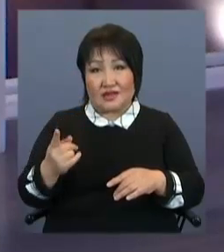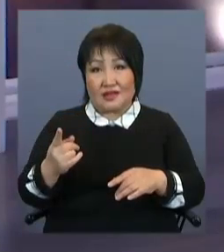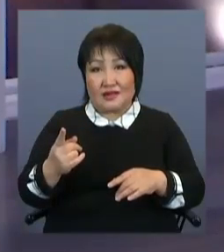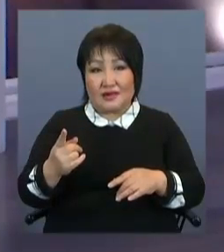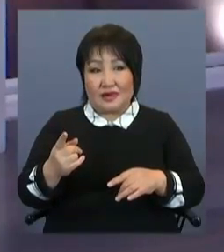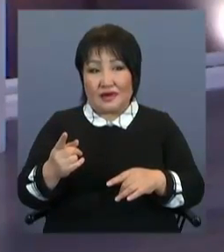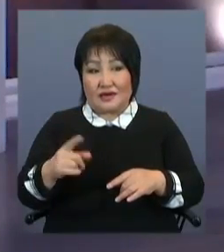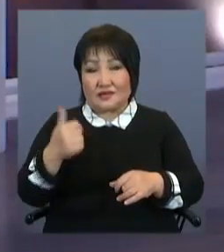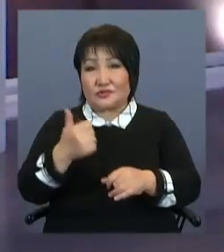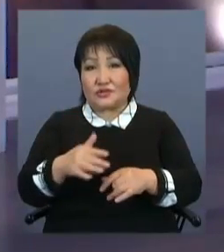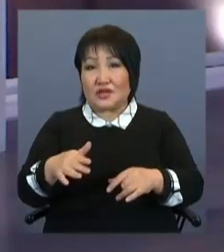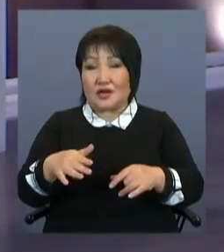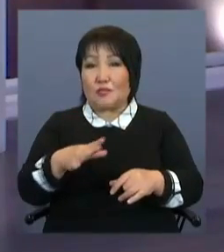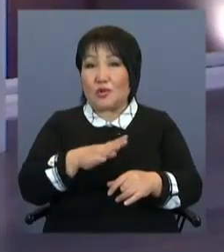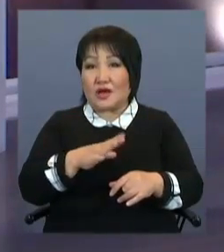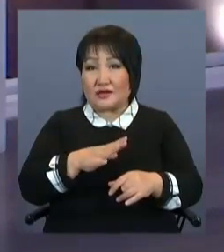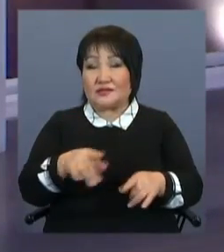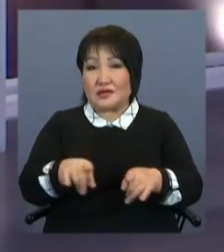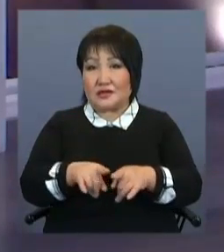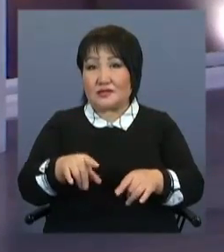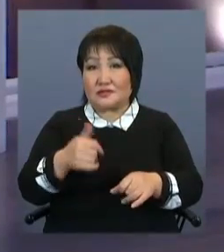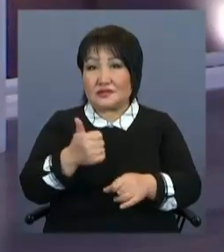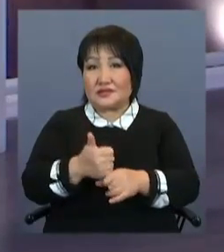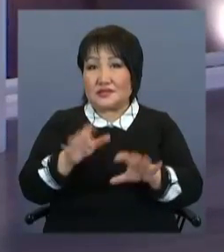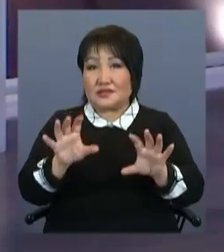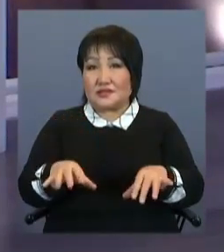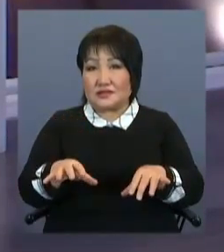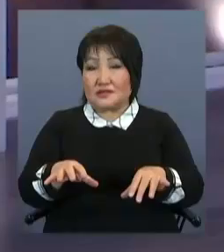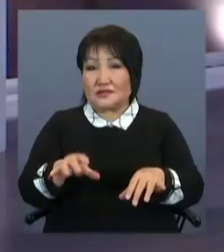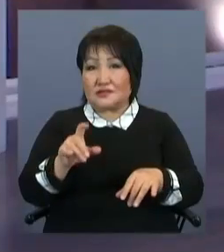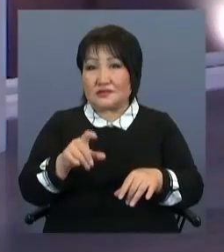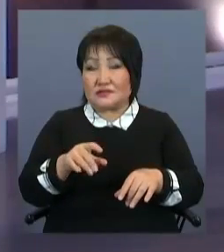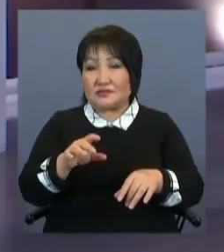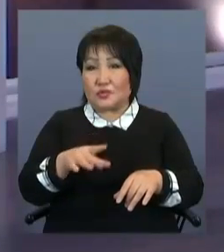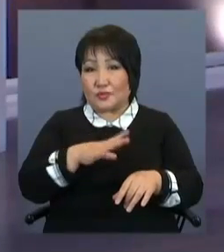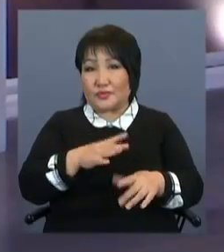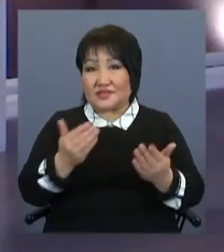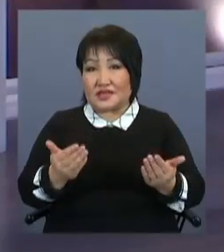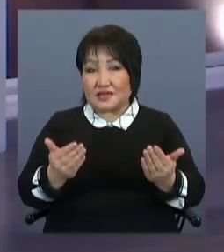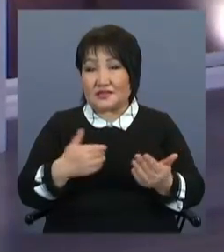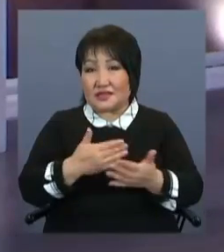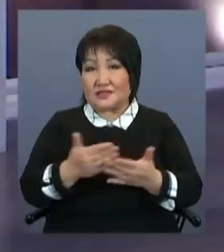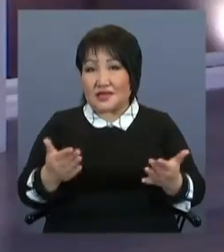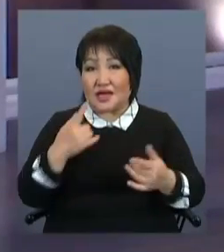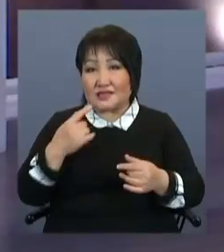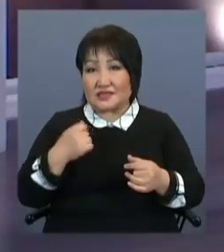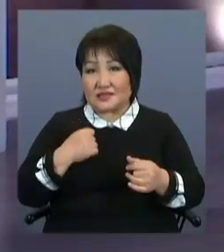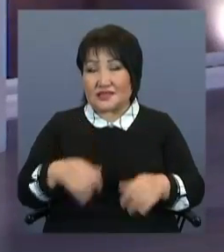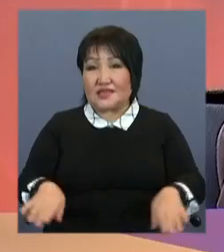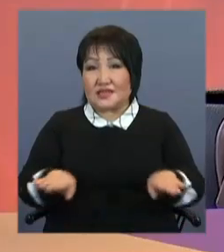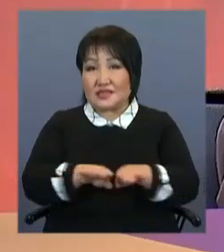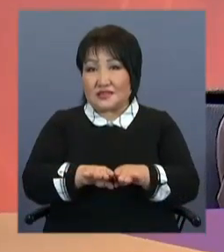қарулы күштердің бастығы олары да бізге қазіргі әскеріміздің деңгейін көрсету үшін